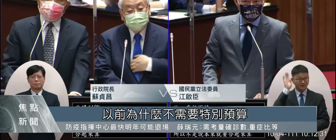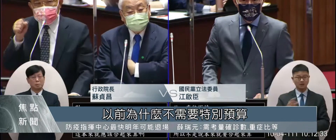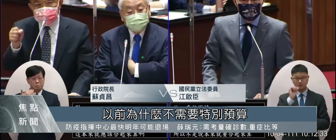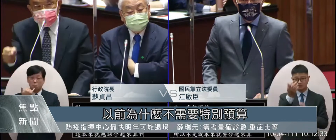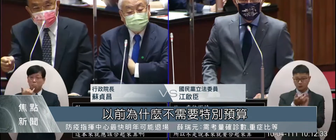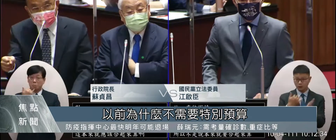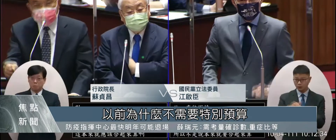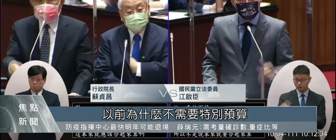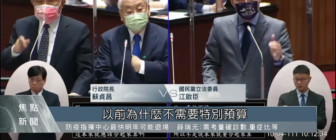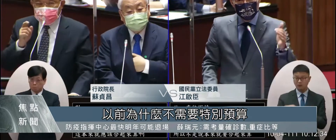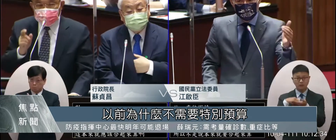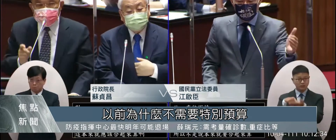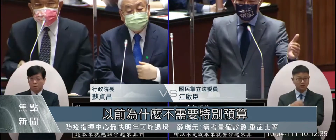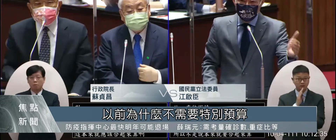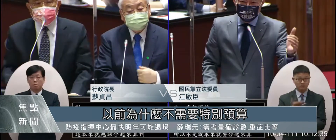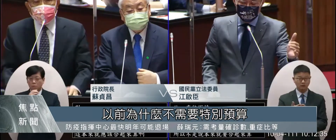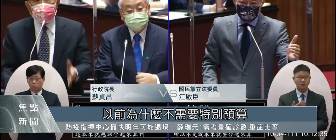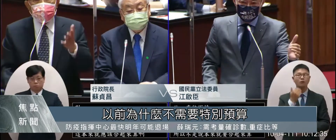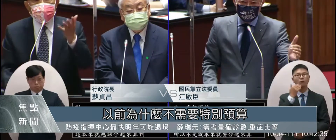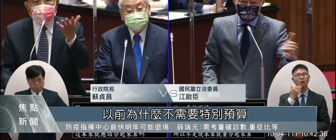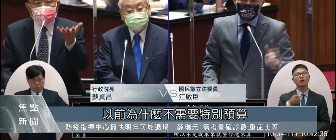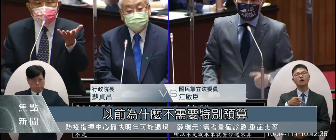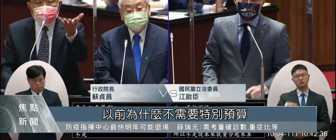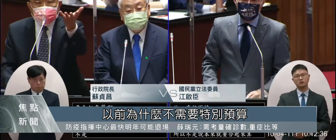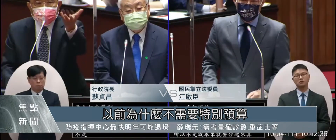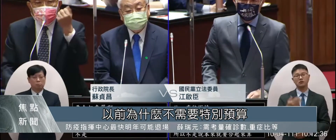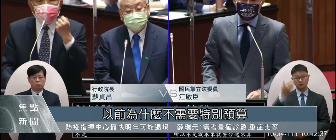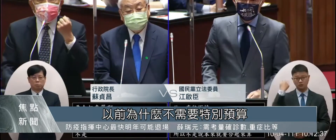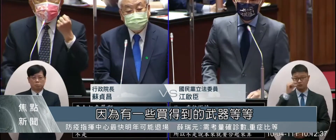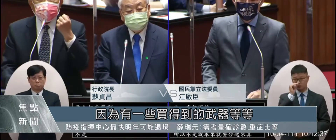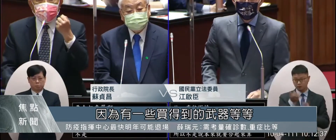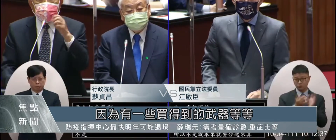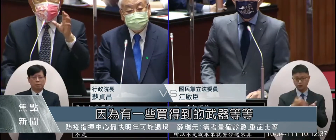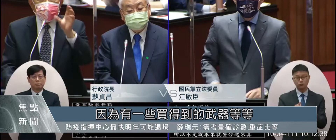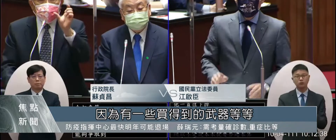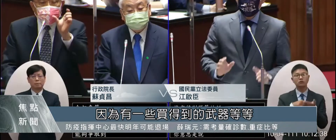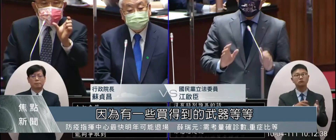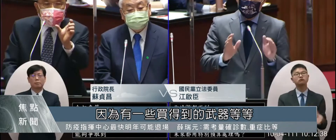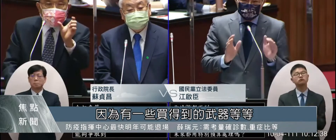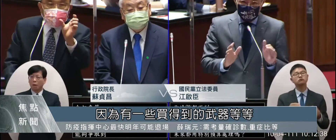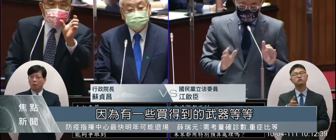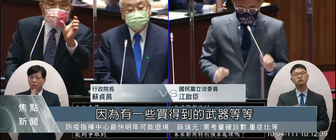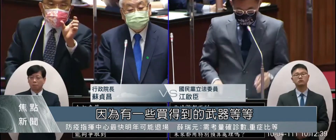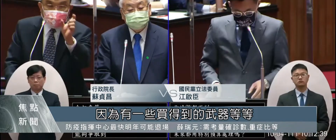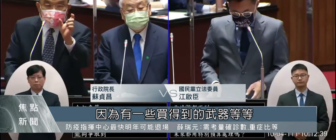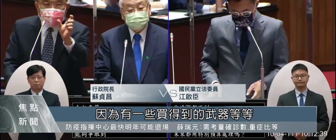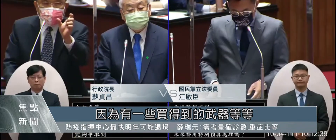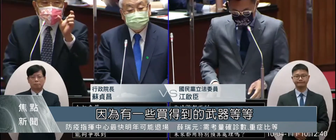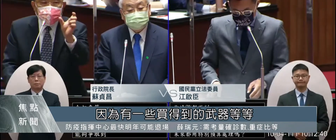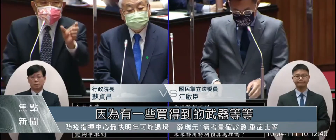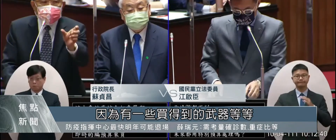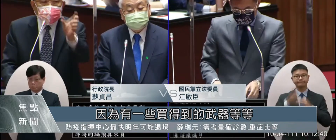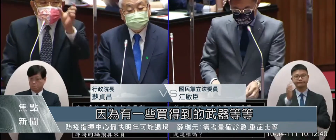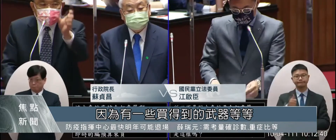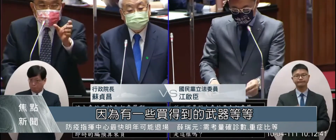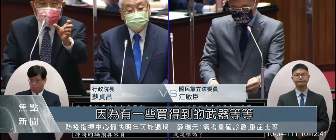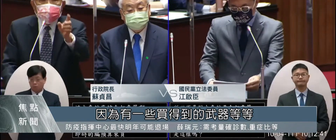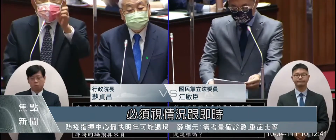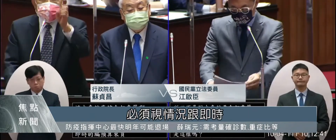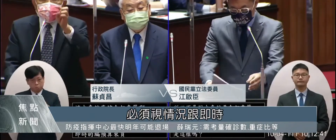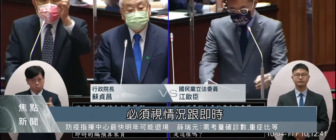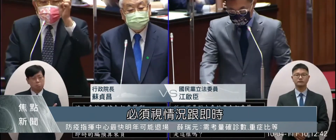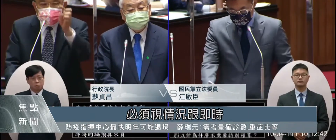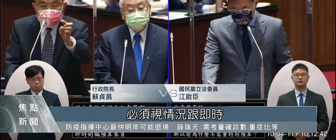了？那以前为什么不需要特别预 算来买？因为有一些啊买得到的武器啊等